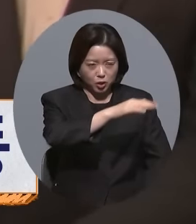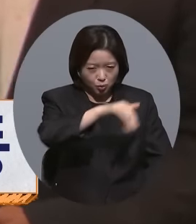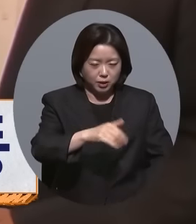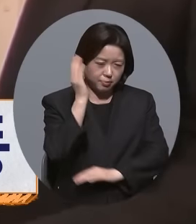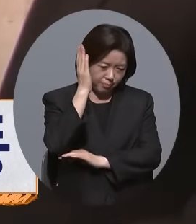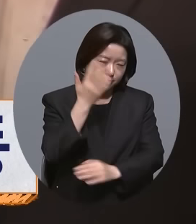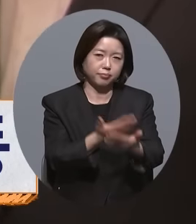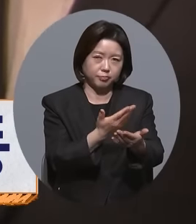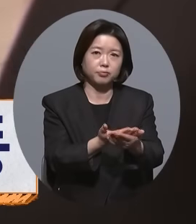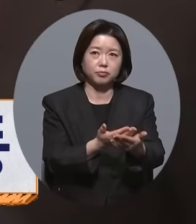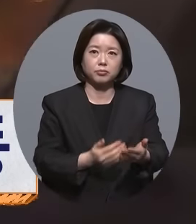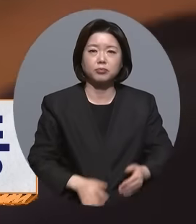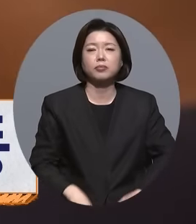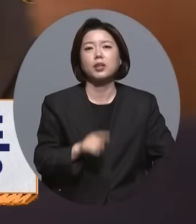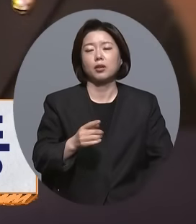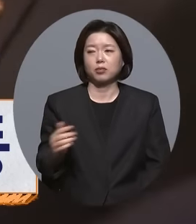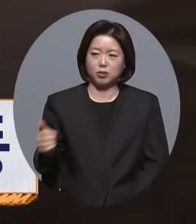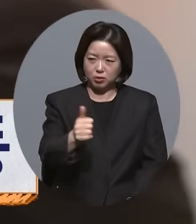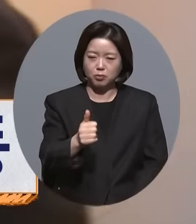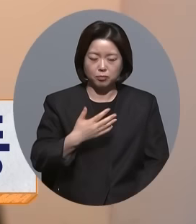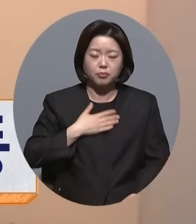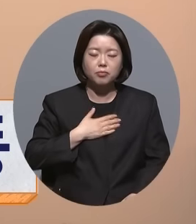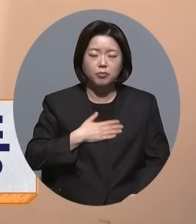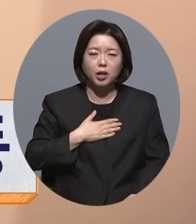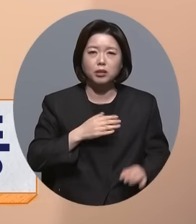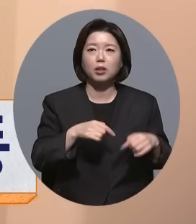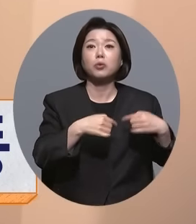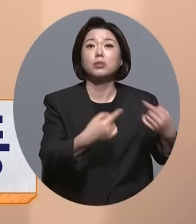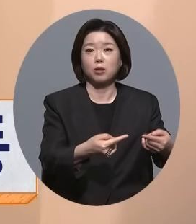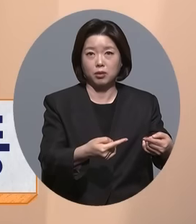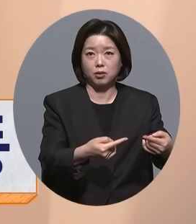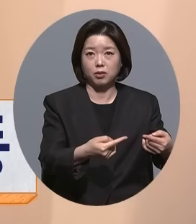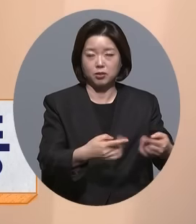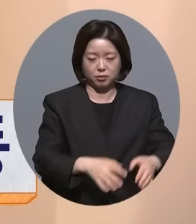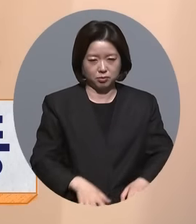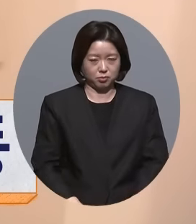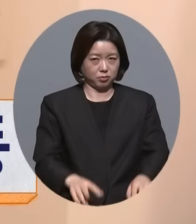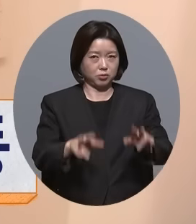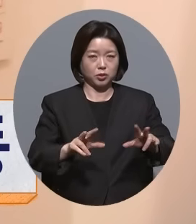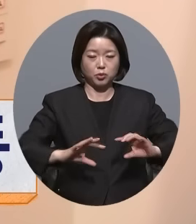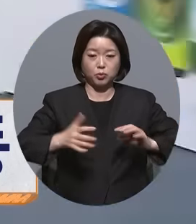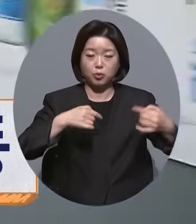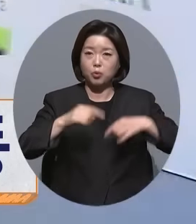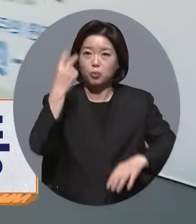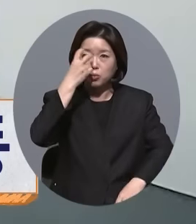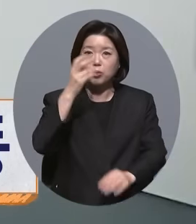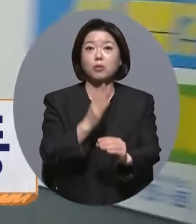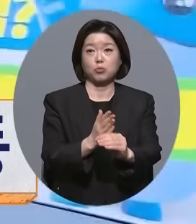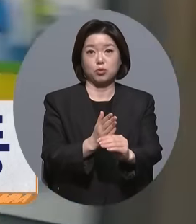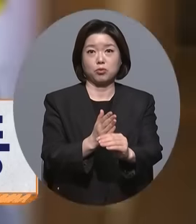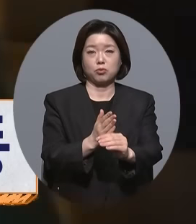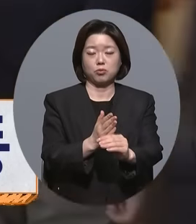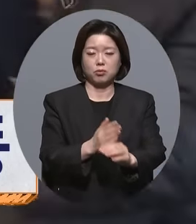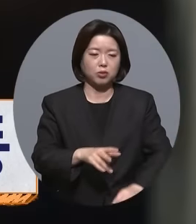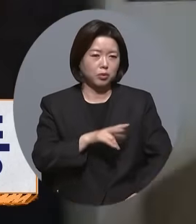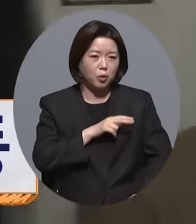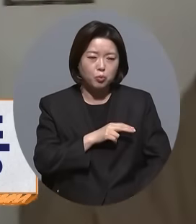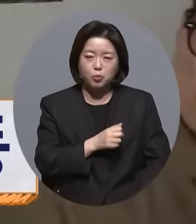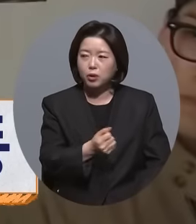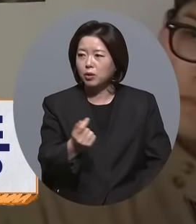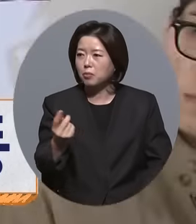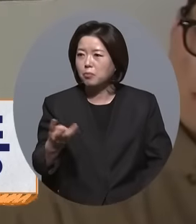얘기 좀 해 주십시오 하니까 대표가 아, 그렇게 하시죠. 라고 얘기했는데 네. 지금 현재 국감 기간 중이잖아요. 그래서 네. 의원들이 몇 명